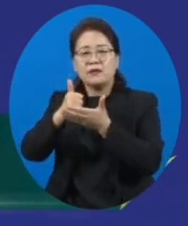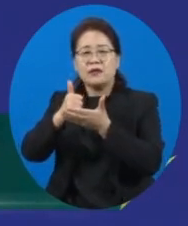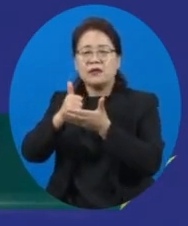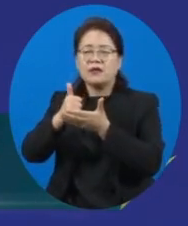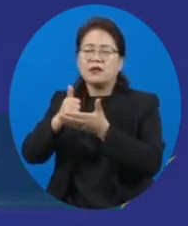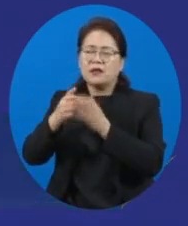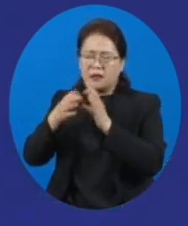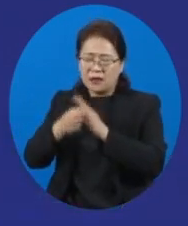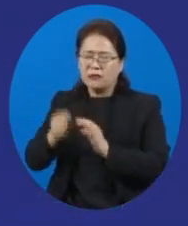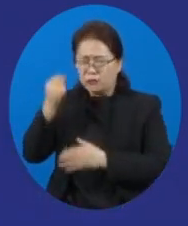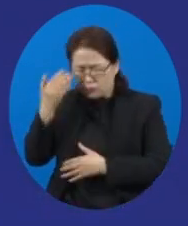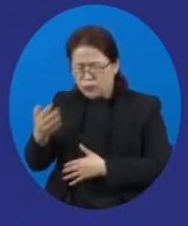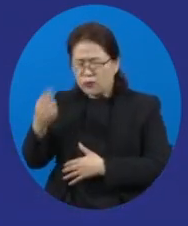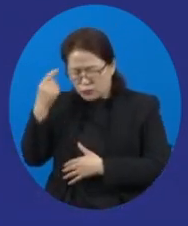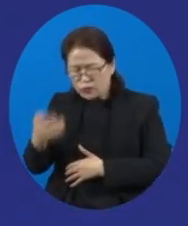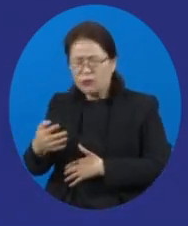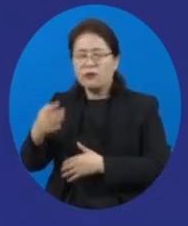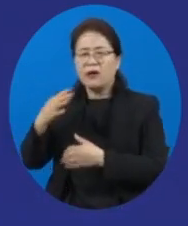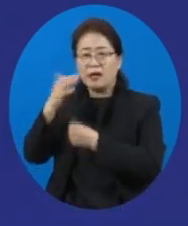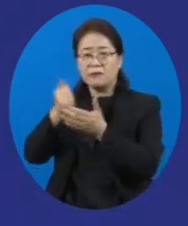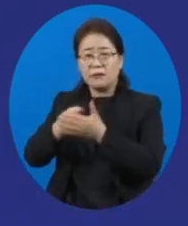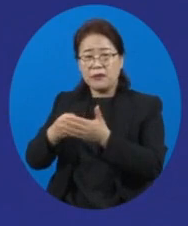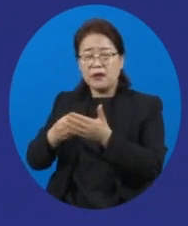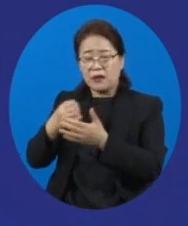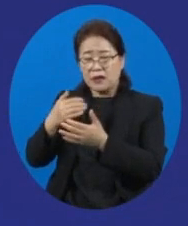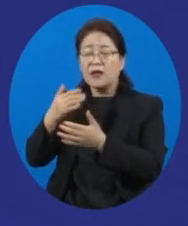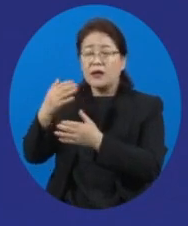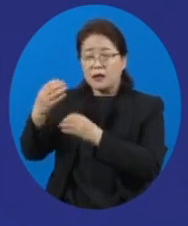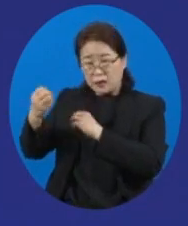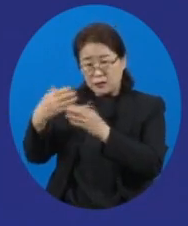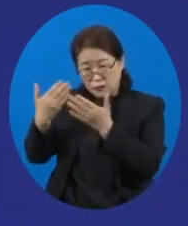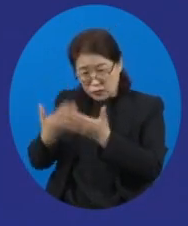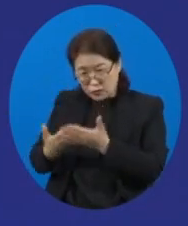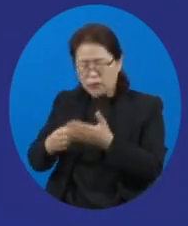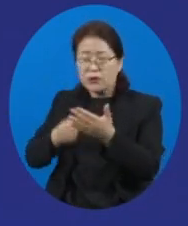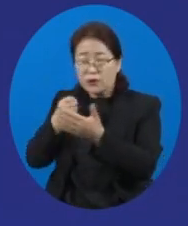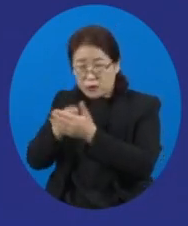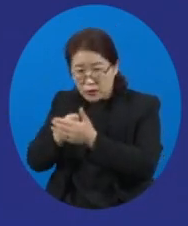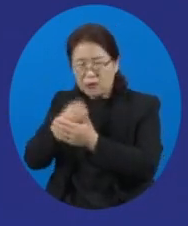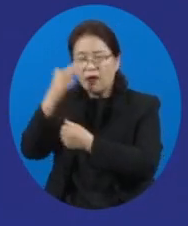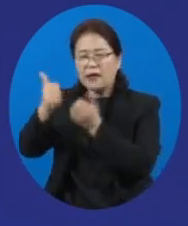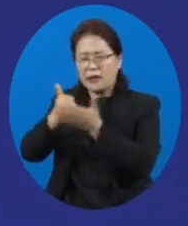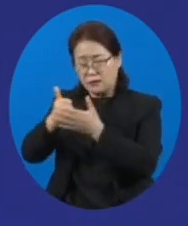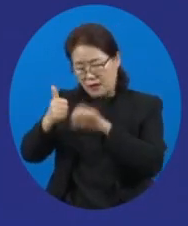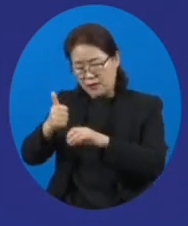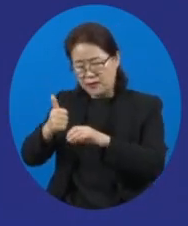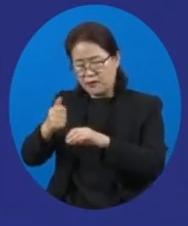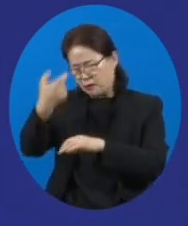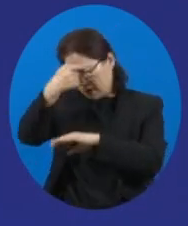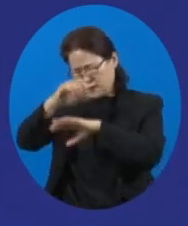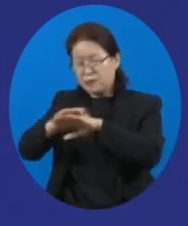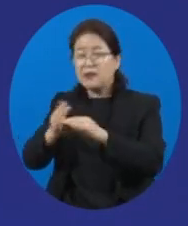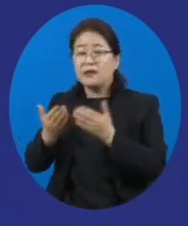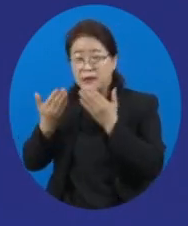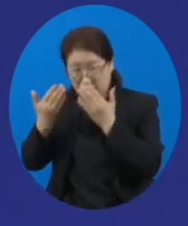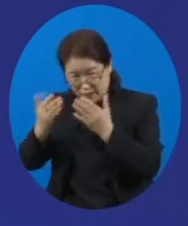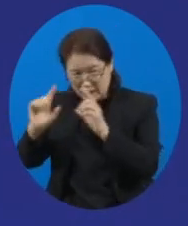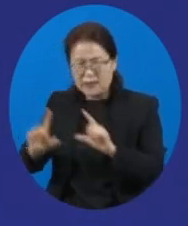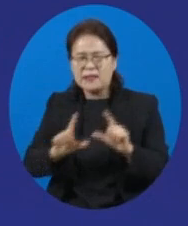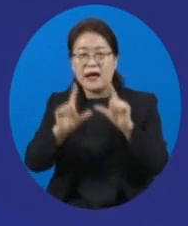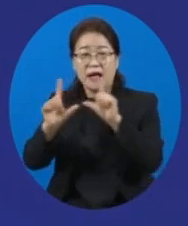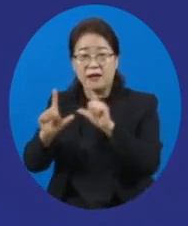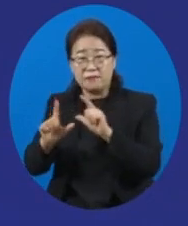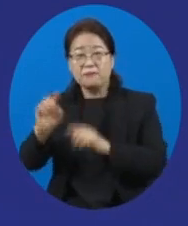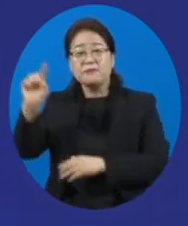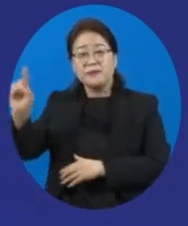거예요. 하나님 앞에 질문을 던지고 하나님 앞에서 결정하고 그 하나님 앞에서 하나님을 예배하는 거예요.